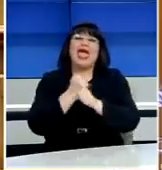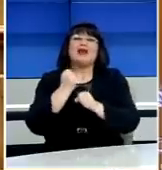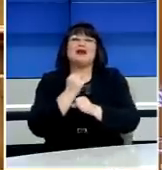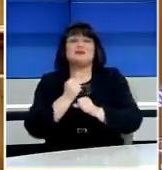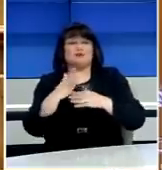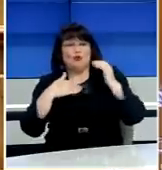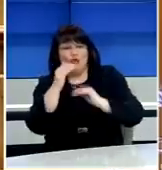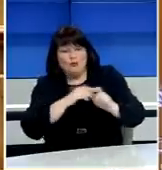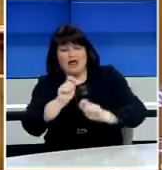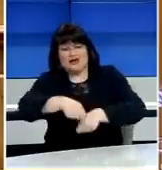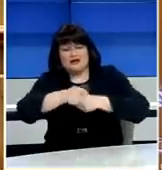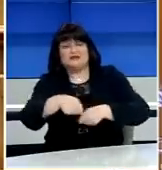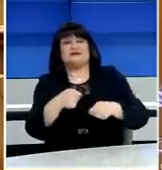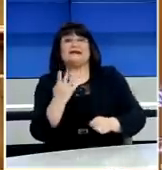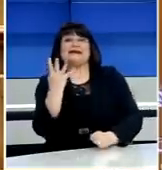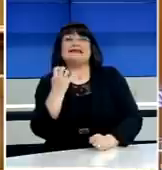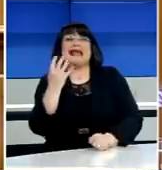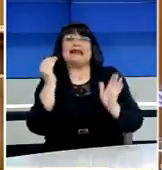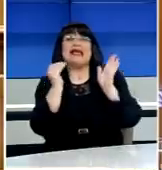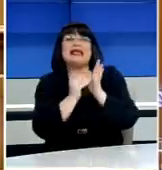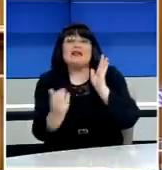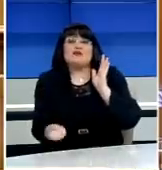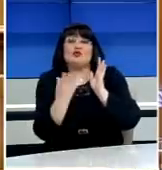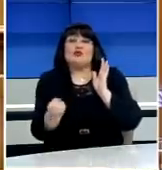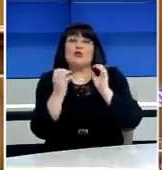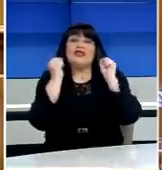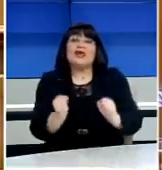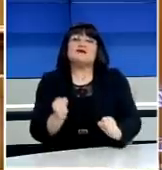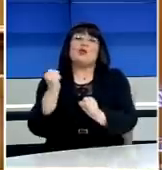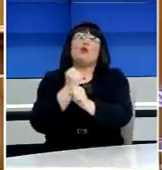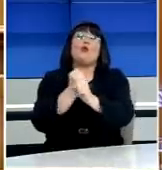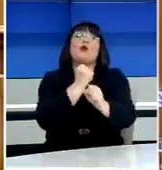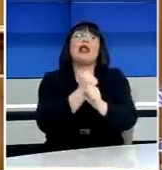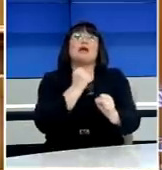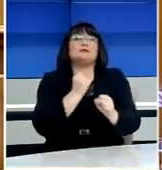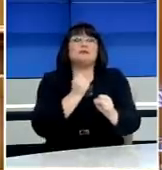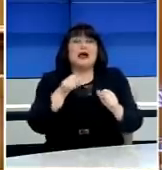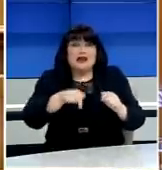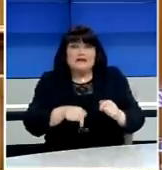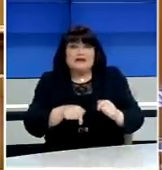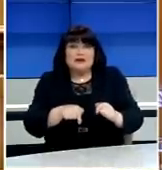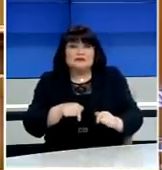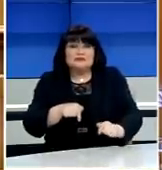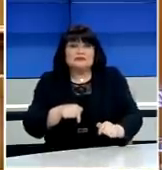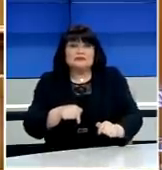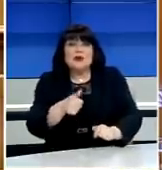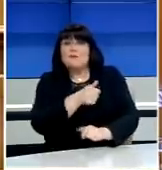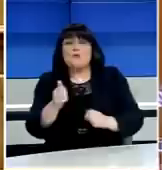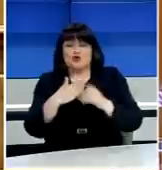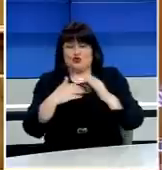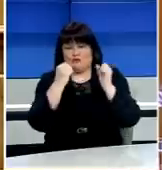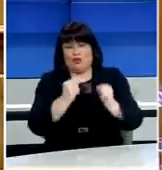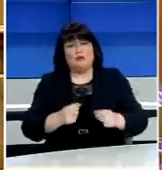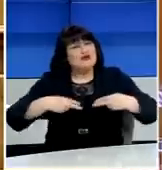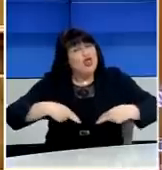υποδομής, θα διαμορφώνατε 40.000 νέες θέσεις εργασίας. Με τα έργα αυτά όμως, δεν είναι ότι φτιάχνεις μόνο υποδομές